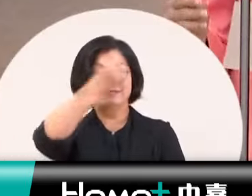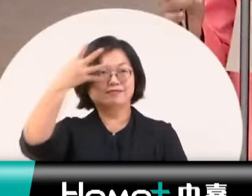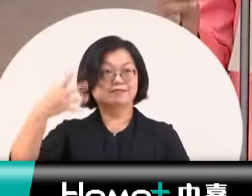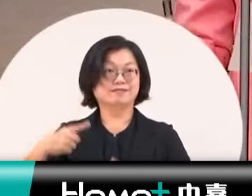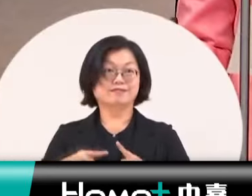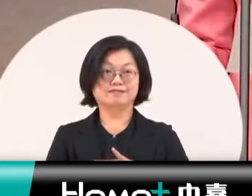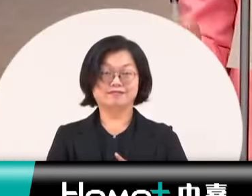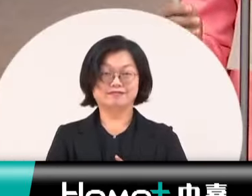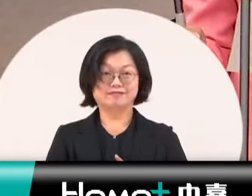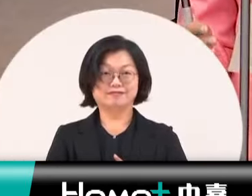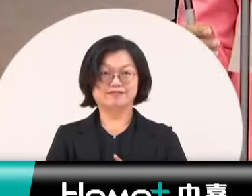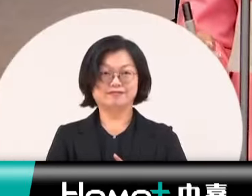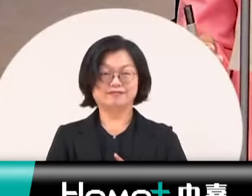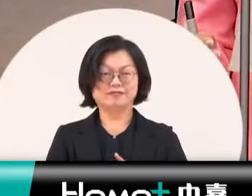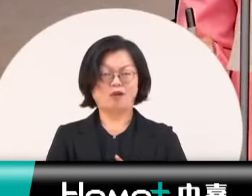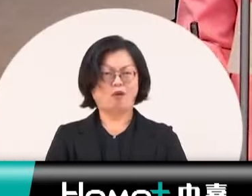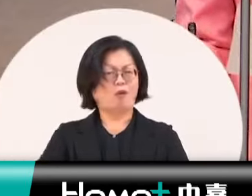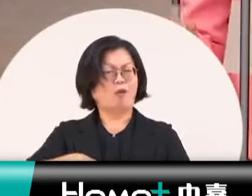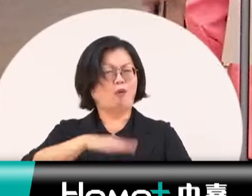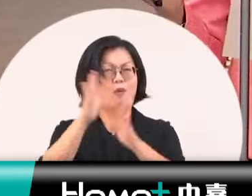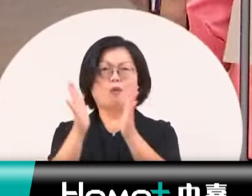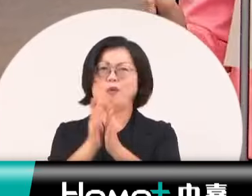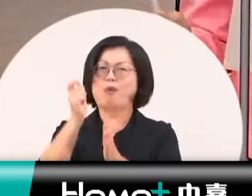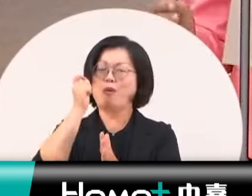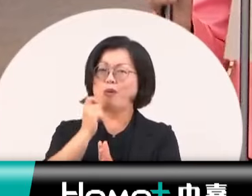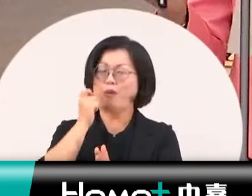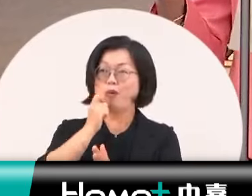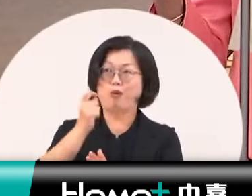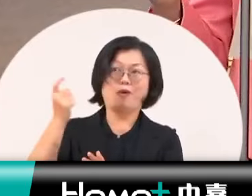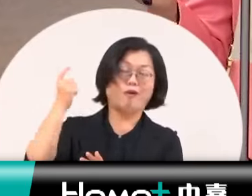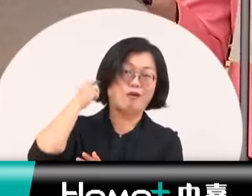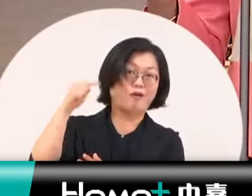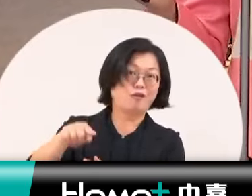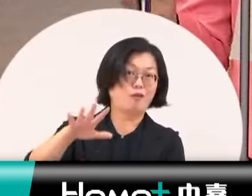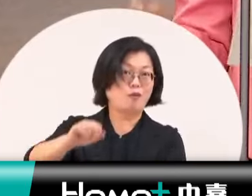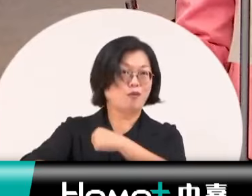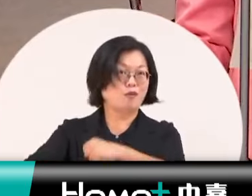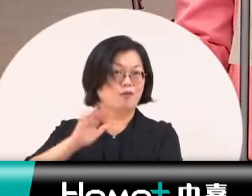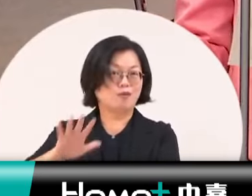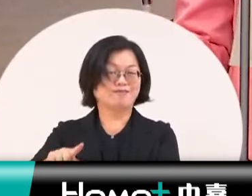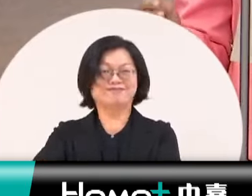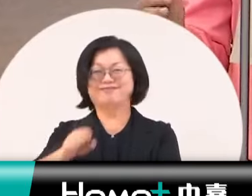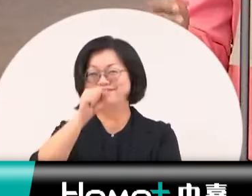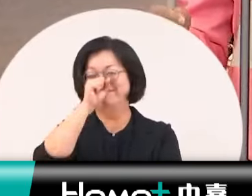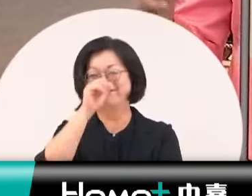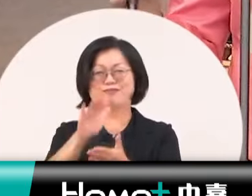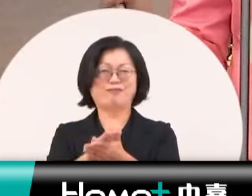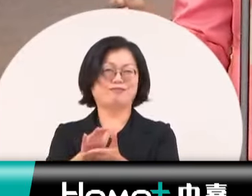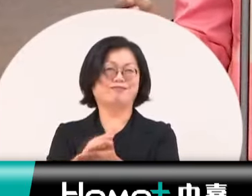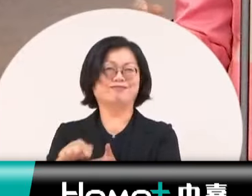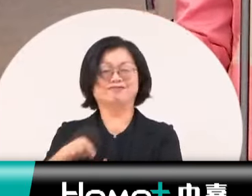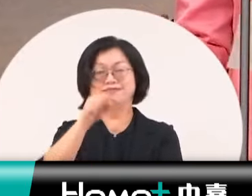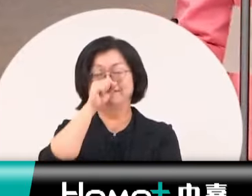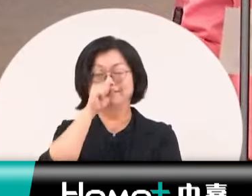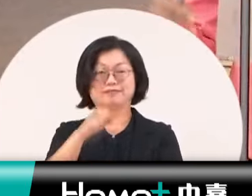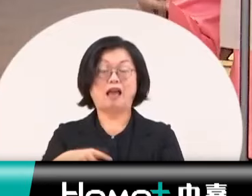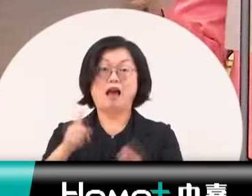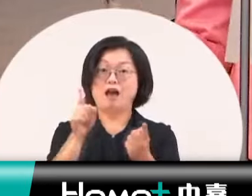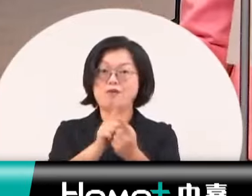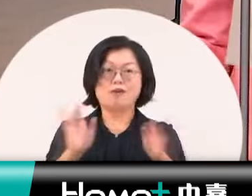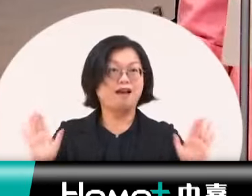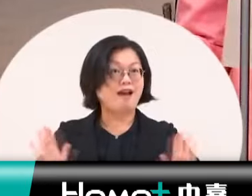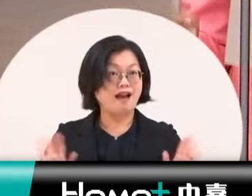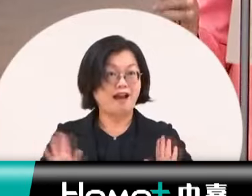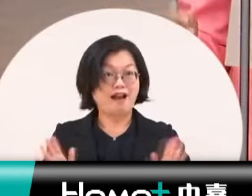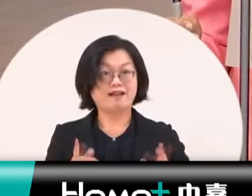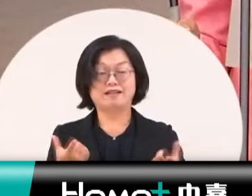一个很大的好消息啦，哈啊！对咱家小朋友，这些亲子活动也可以提